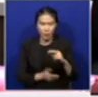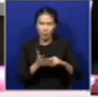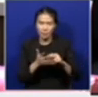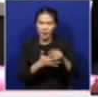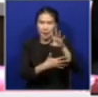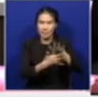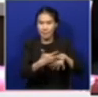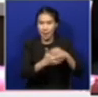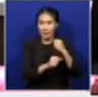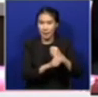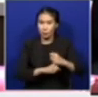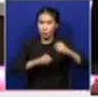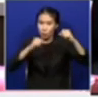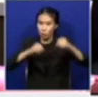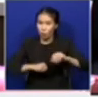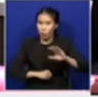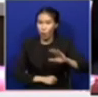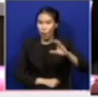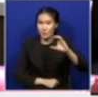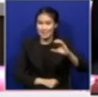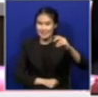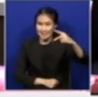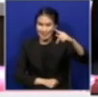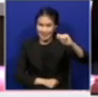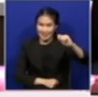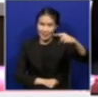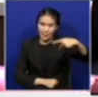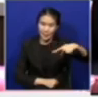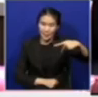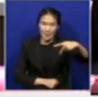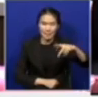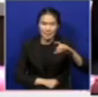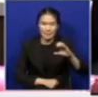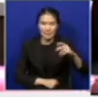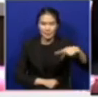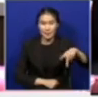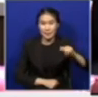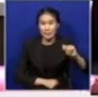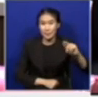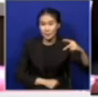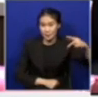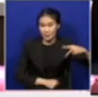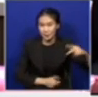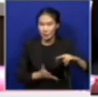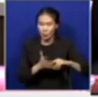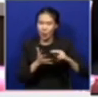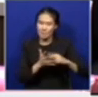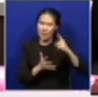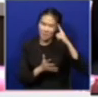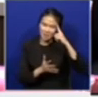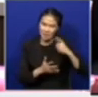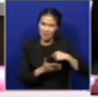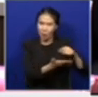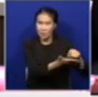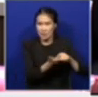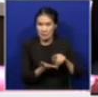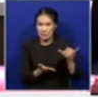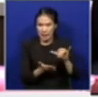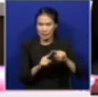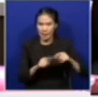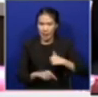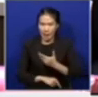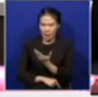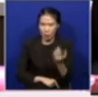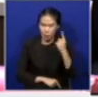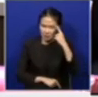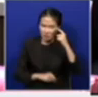ลให้หน่วยงานต้องถอนเรื่องดังกล่าวออกจากวาระการพิจารณาของคณะรัฐมนตรีและกระทรวงพาณิชย์ก็ยังได้มีการระบุ